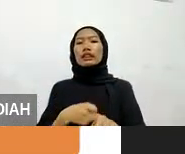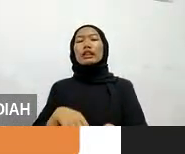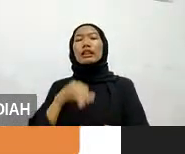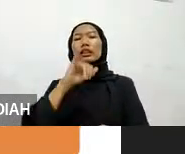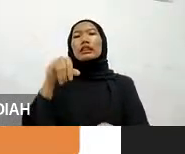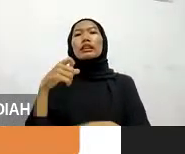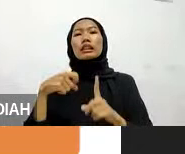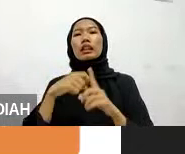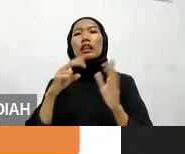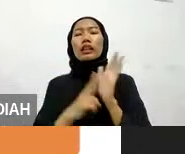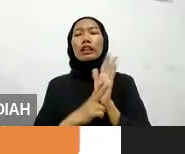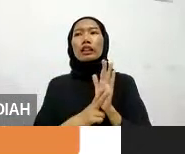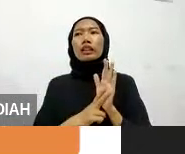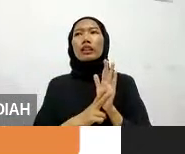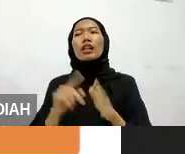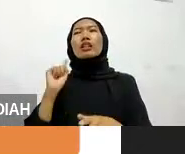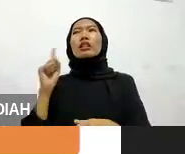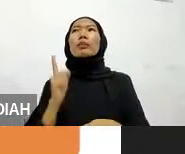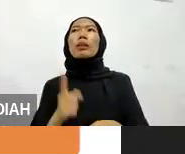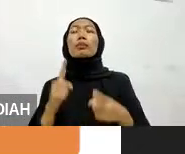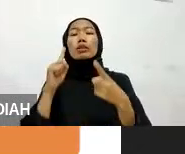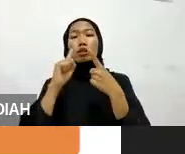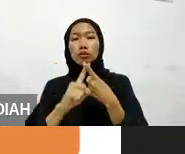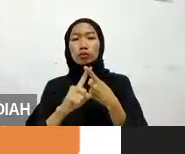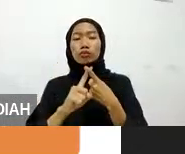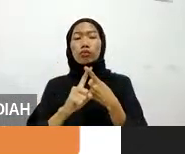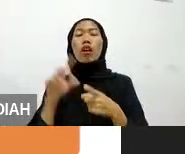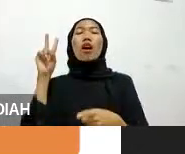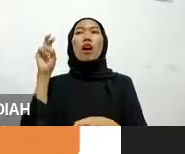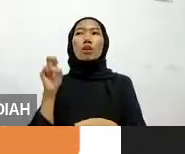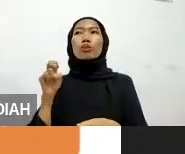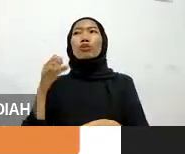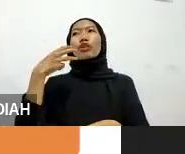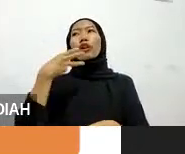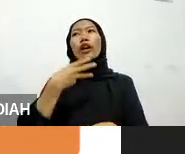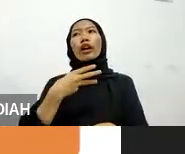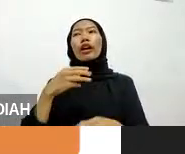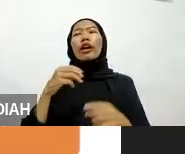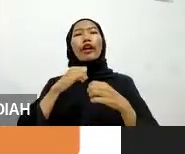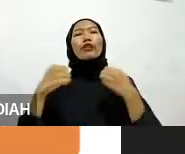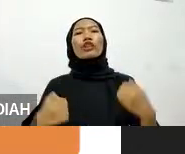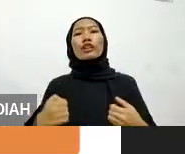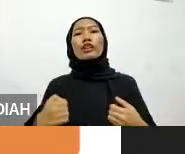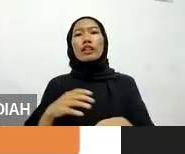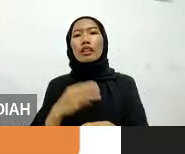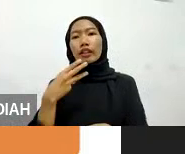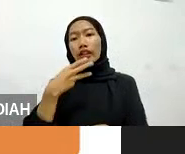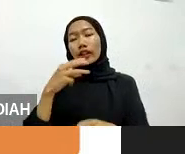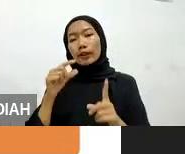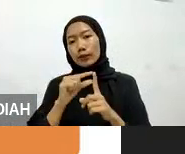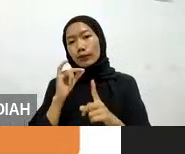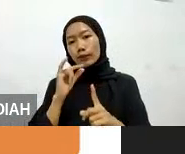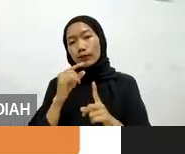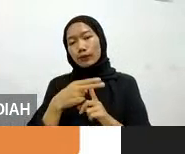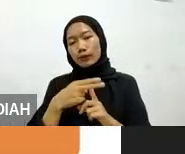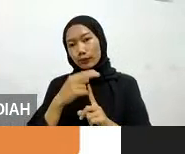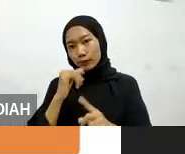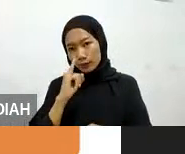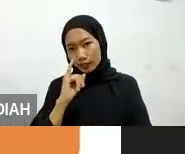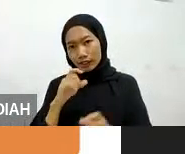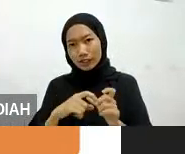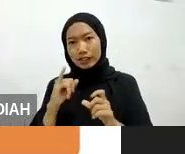mau efisien. Harusnya yang sudah di-cover oleh JKN itu tidak lagi di-cover double oleh